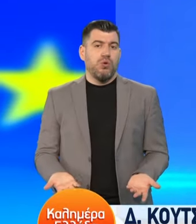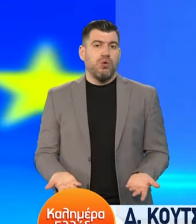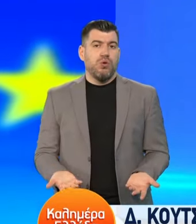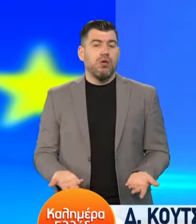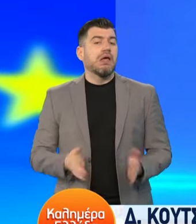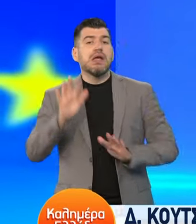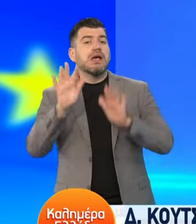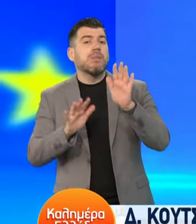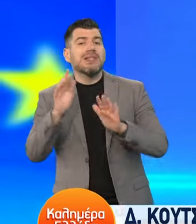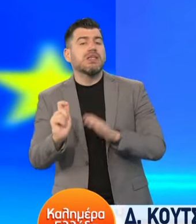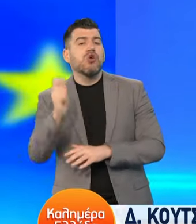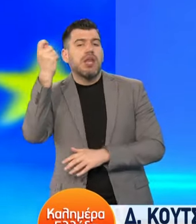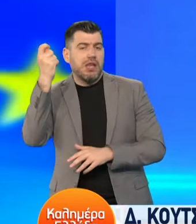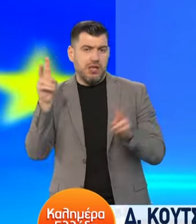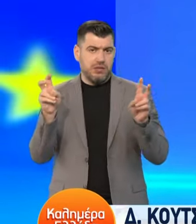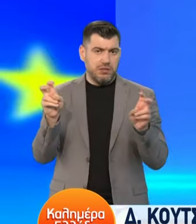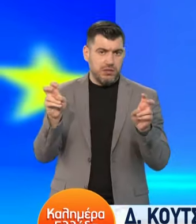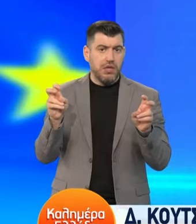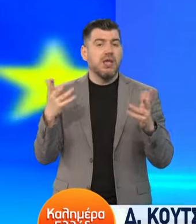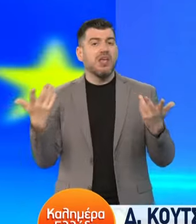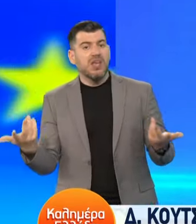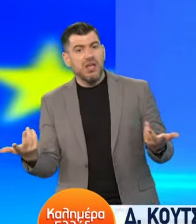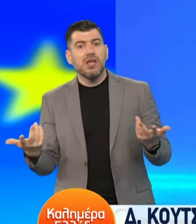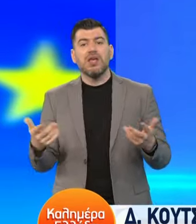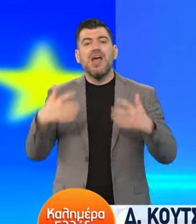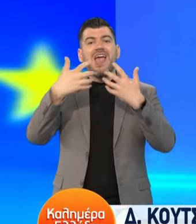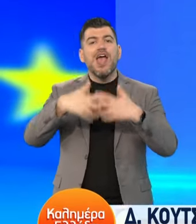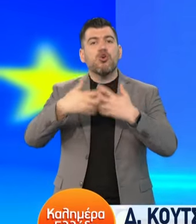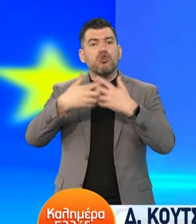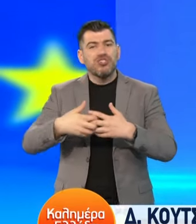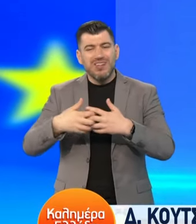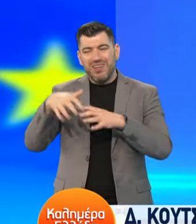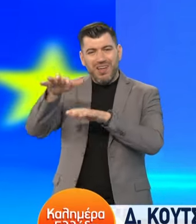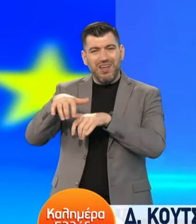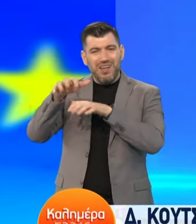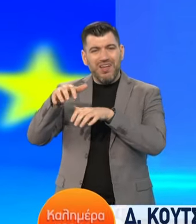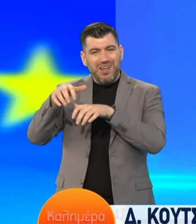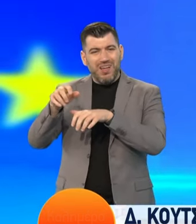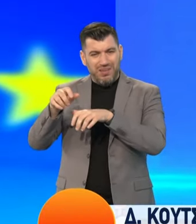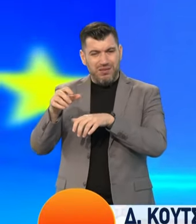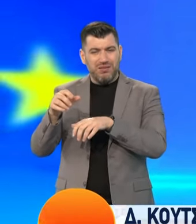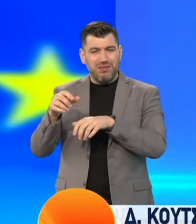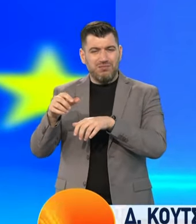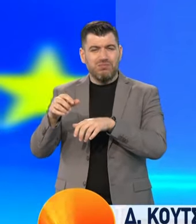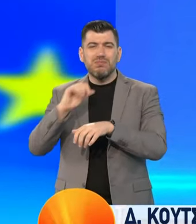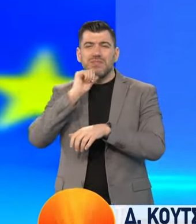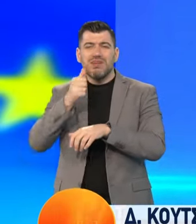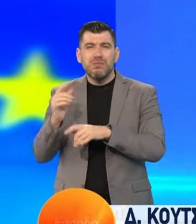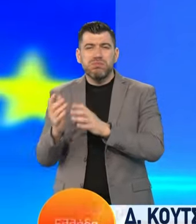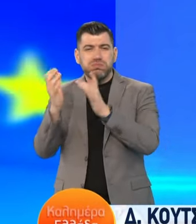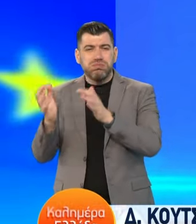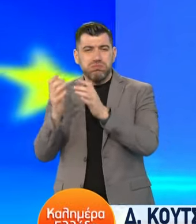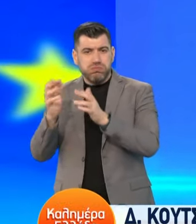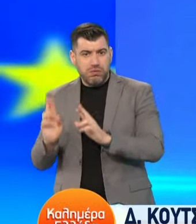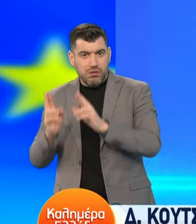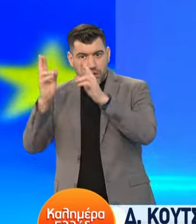η απολιγνητοποίηση, οι φτηνές πηγές ενέργειας που χρησιμοποιούσε η χώρα μας και οι οποίες δόθηκαν